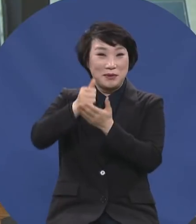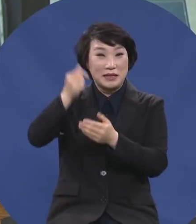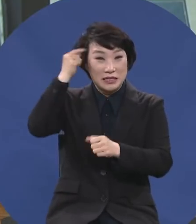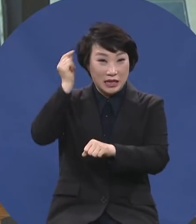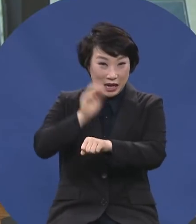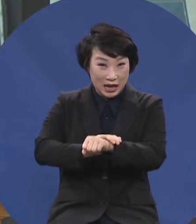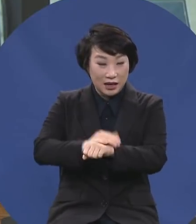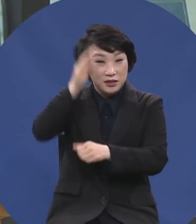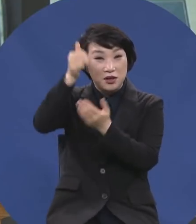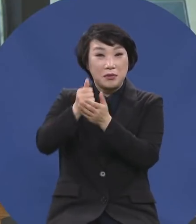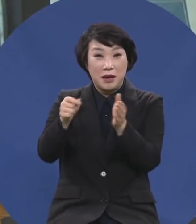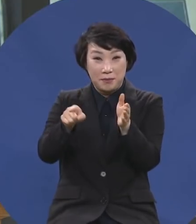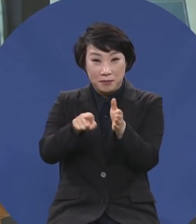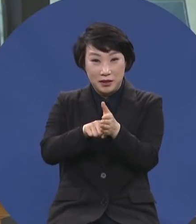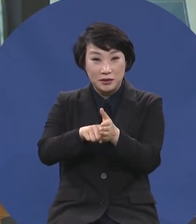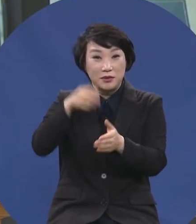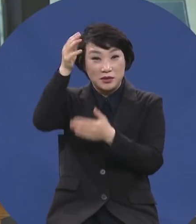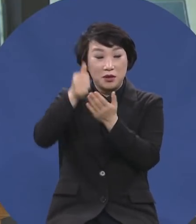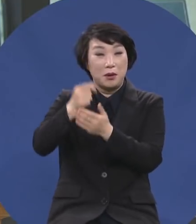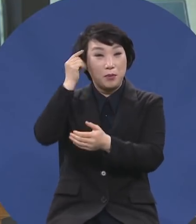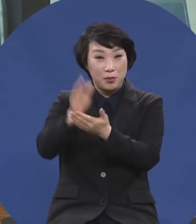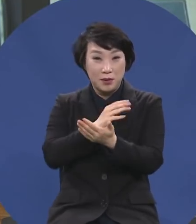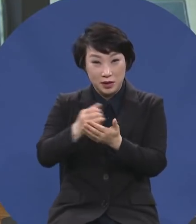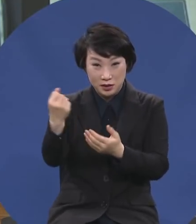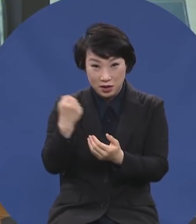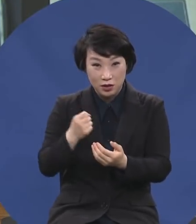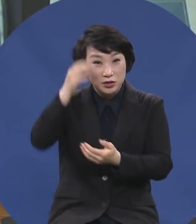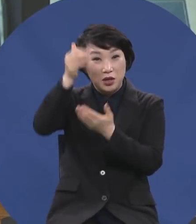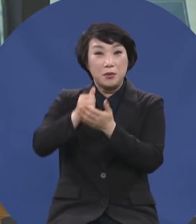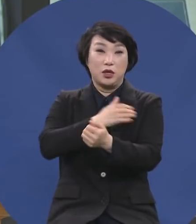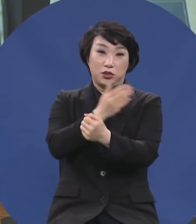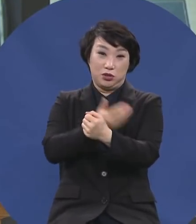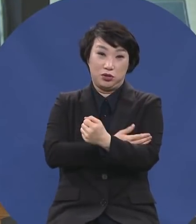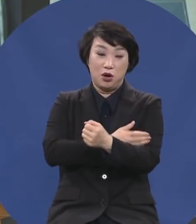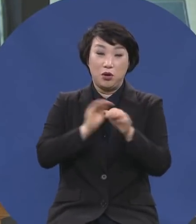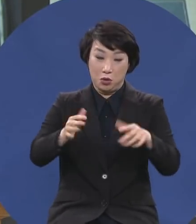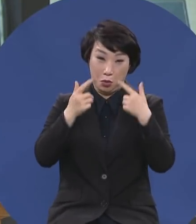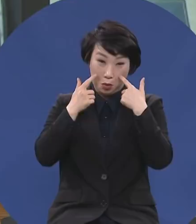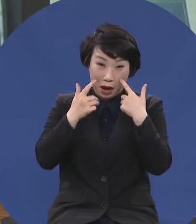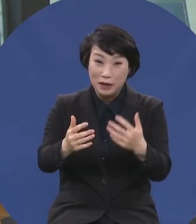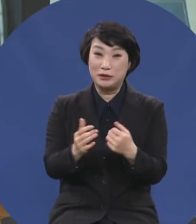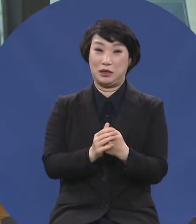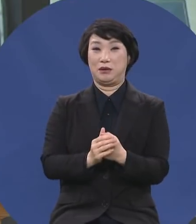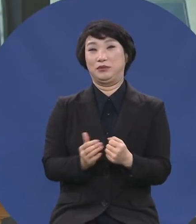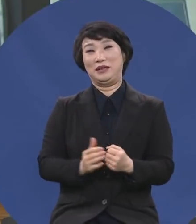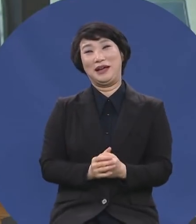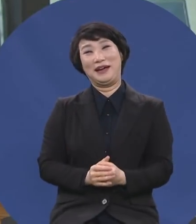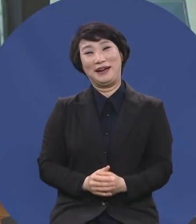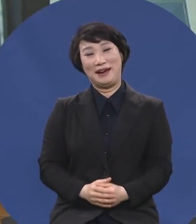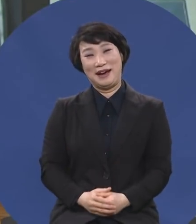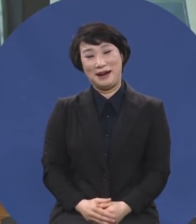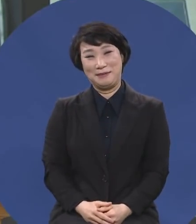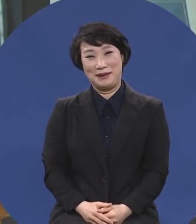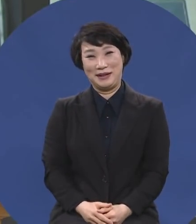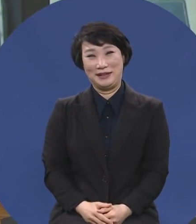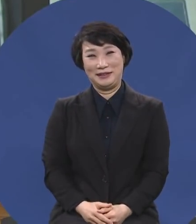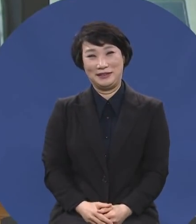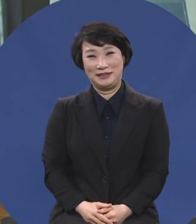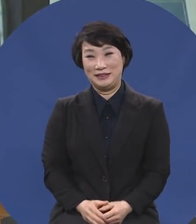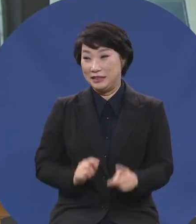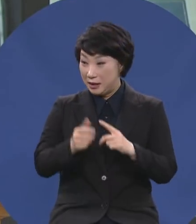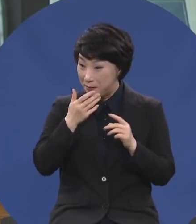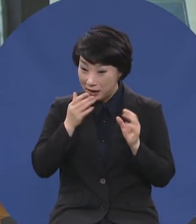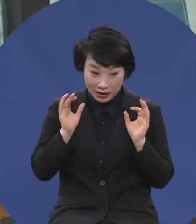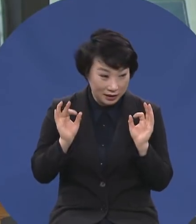지혜가, 성령의 믿음이, 성령의 분별력이, 성령의 능력이 확실했기 때문이라 이 말입니다.